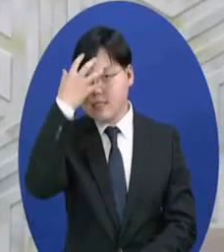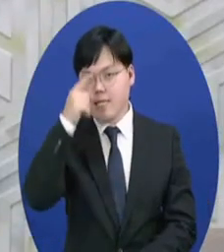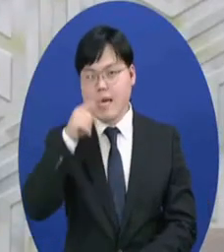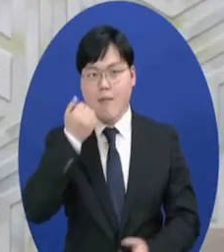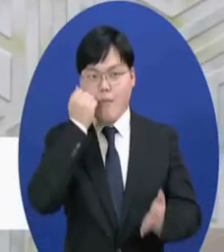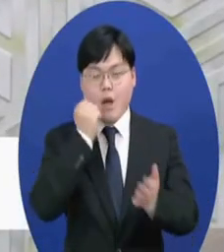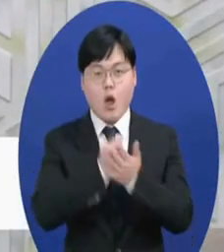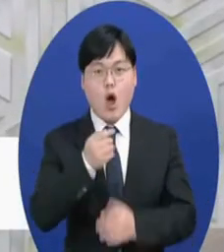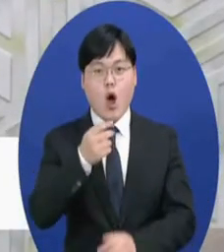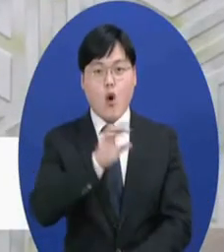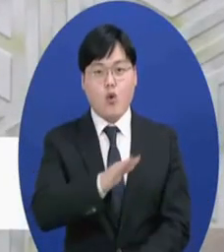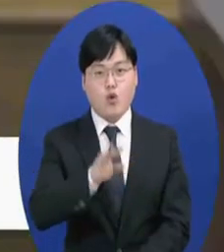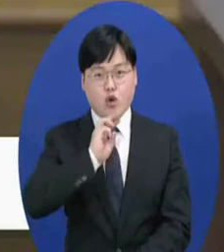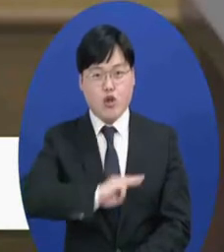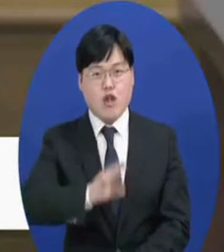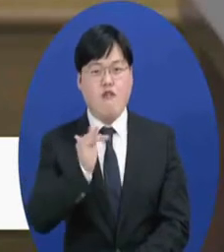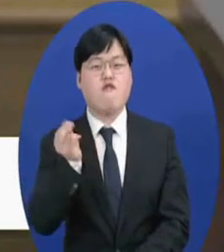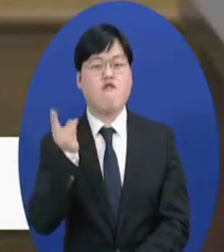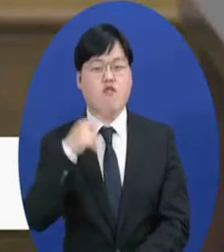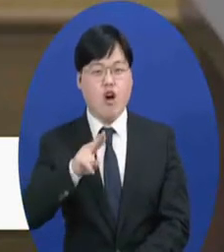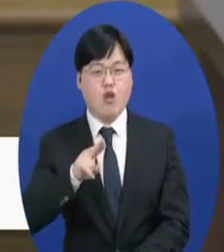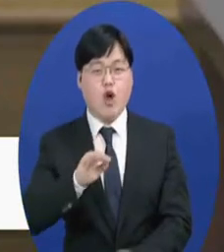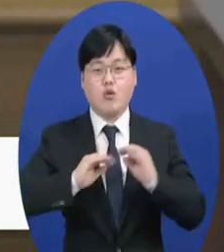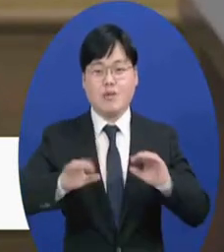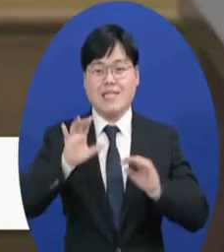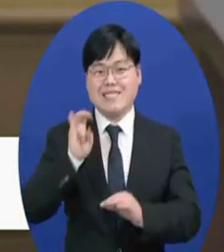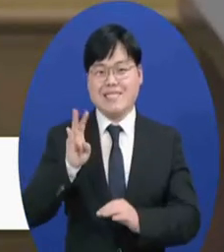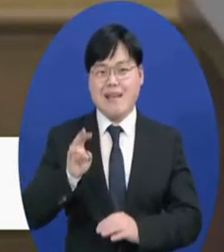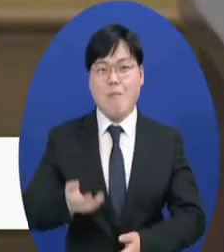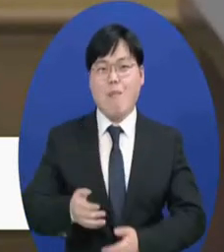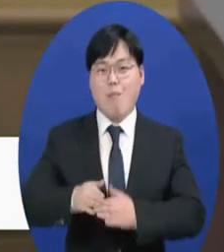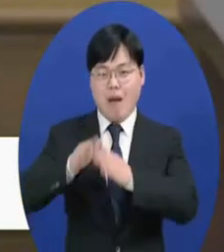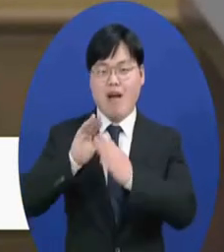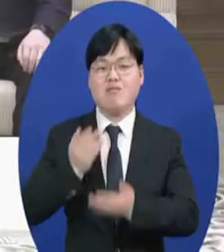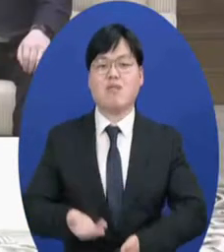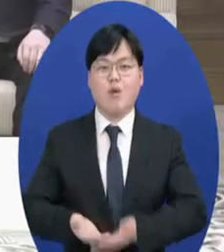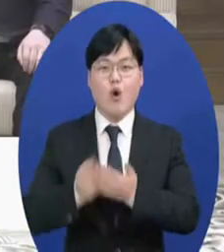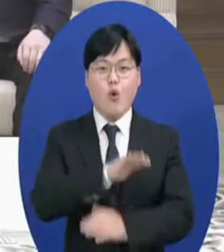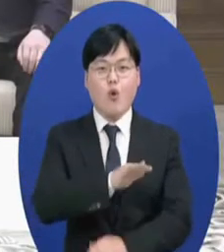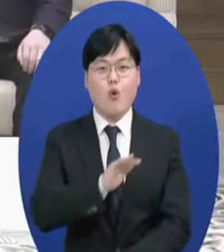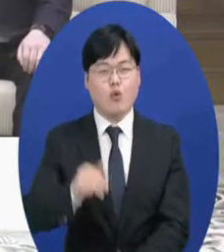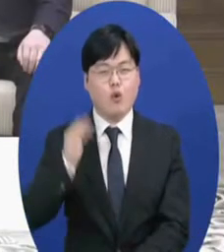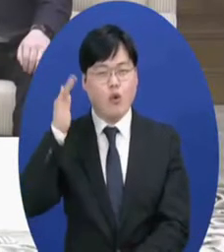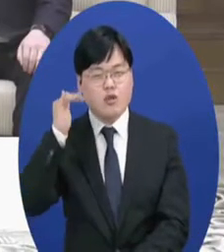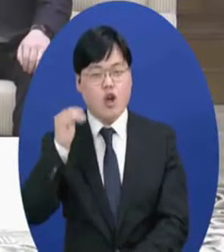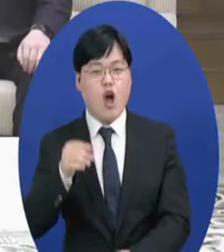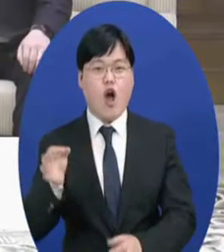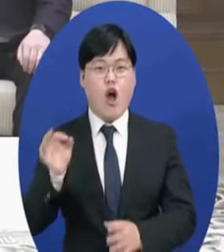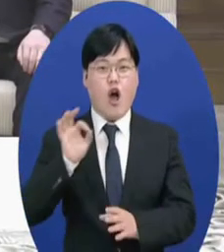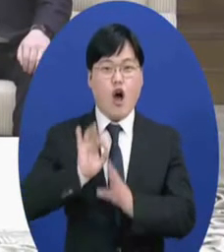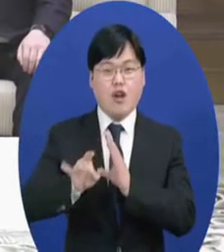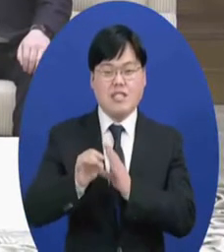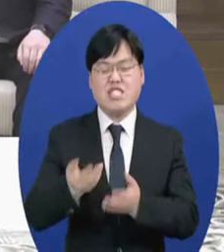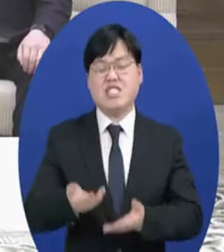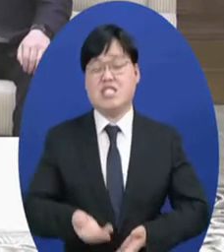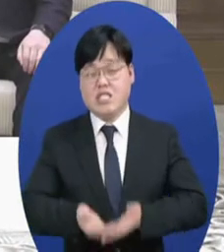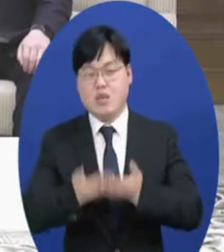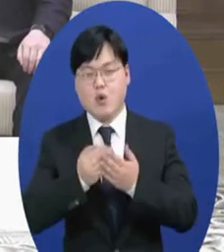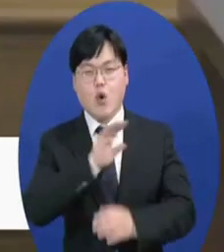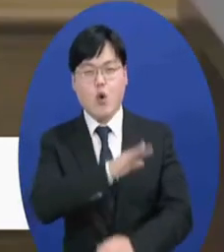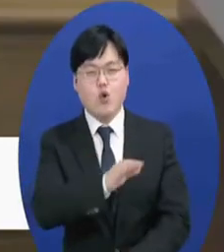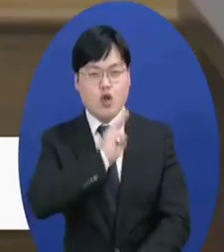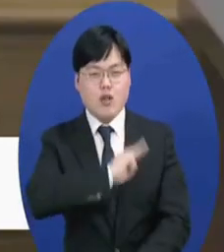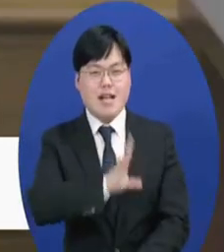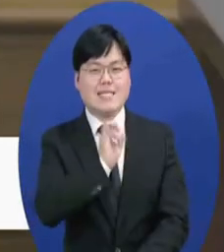Засгийн газрын тогтоолоор хүүхдийн төлөө фонд засгийн газрын тусгай сан байгуулахыг бол дэмжсэн. Хүүхэд өсвөр үеийнхний хөгжил оролцоог дэмжих, хүүхдийн төлөө сан